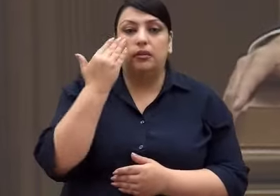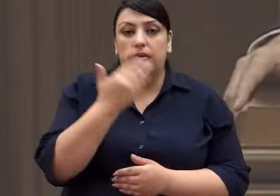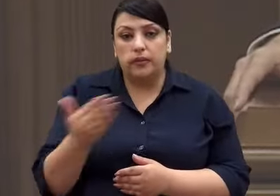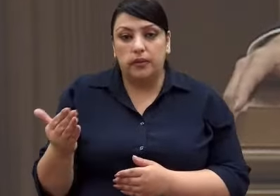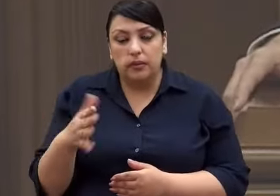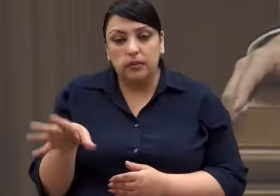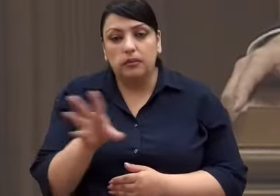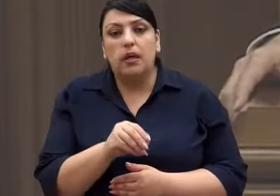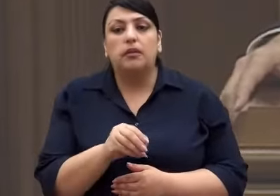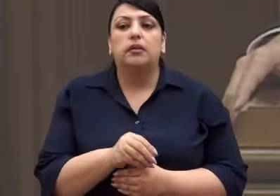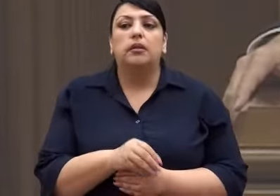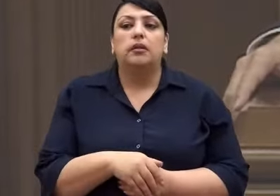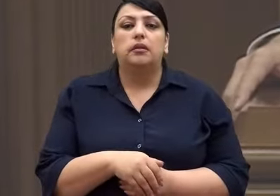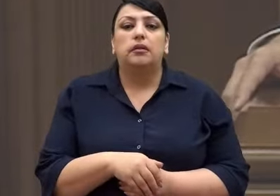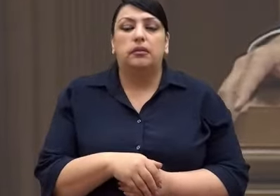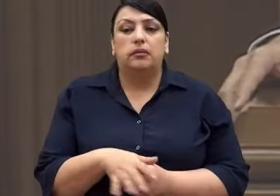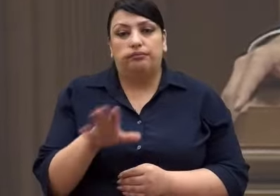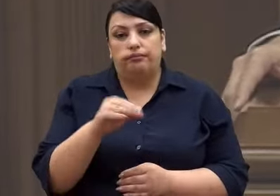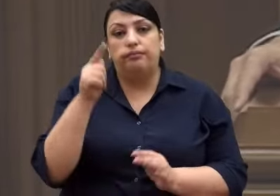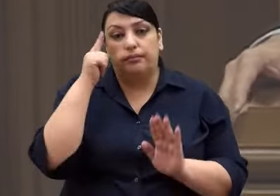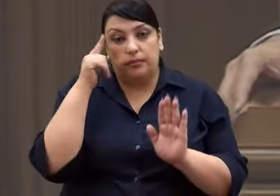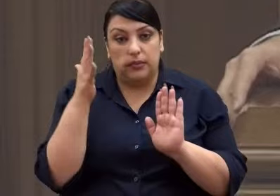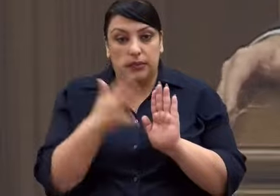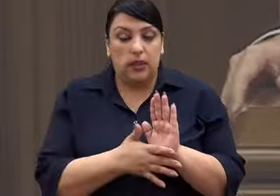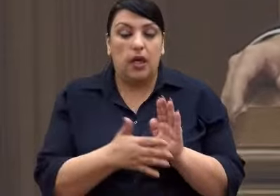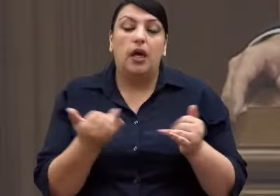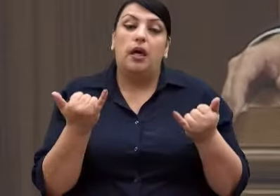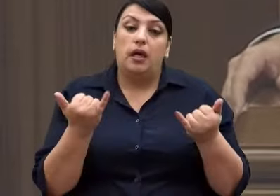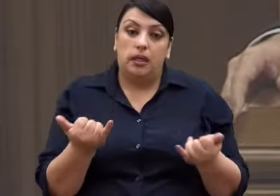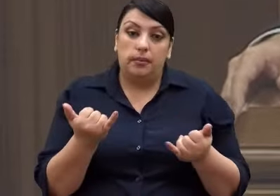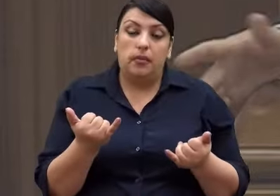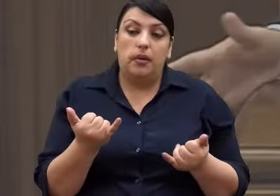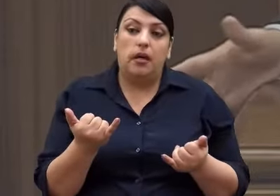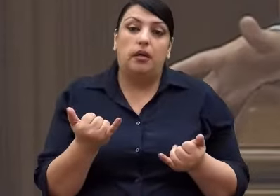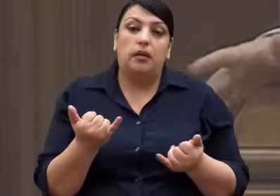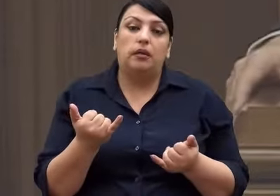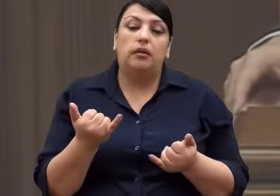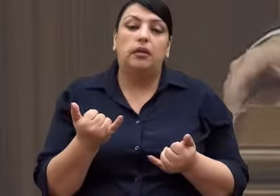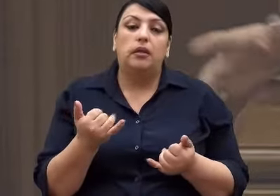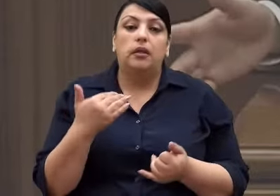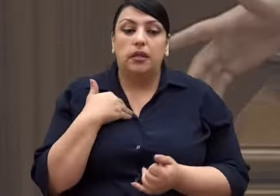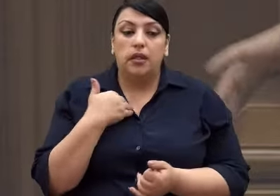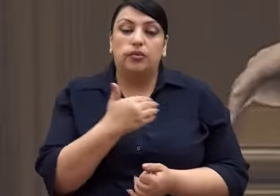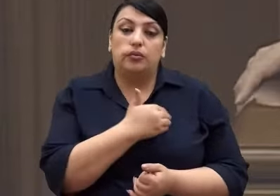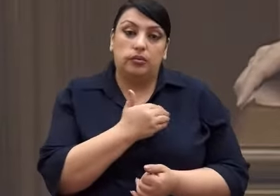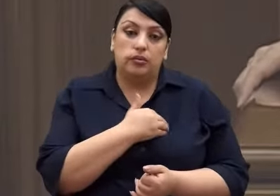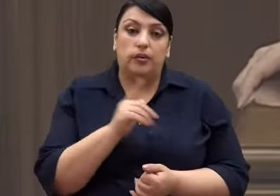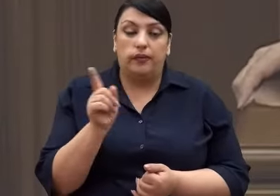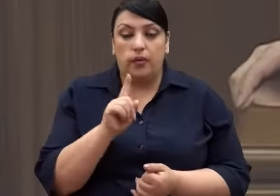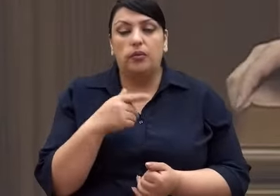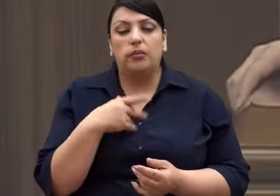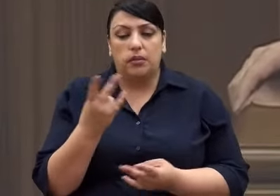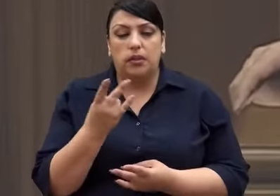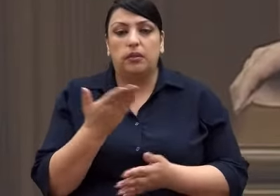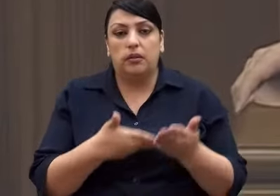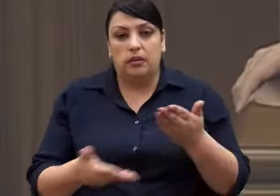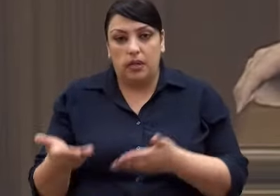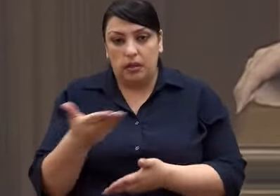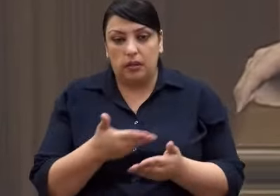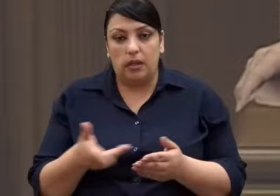դրա շուրջ ըմբռնում, այս անգամ իմ մոտեցումն այն էր, որ միգուցե մենք պիտի քննարկենք